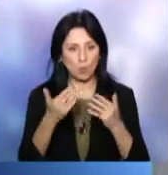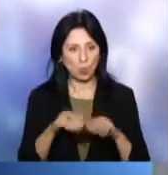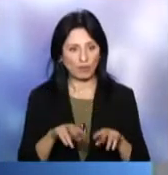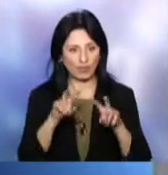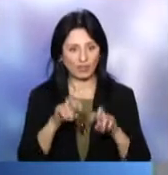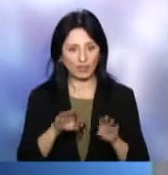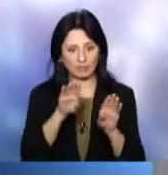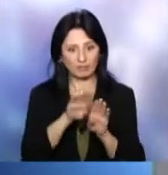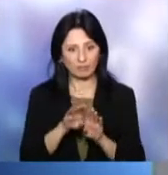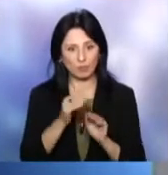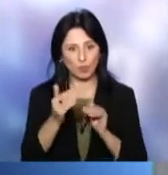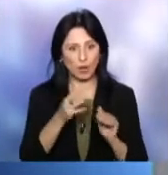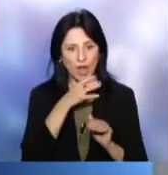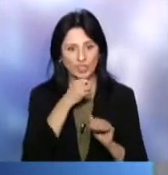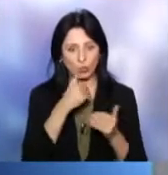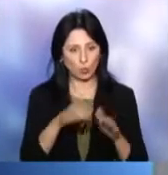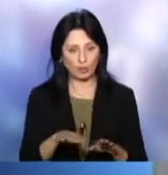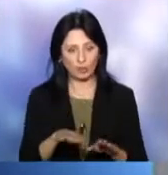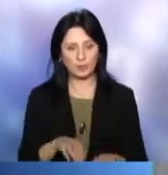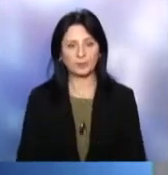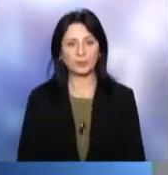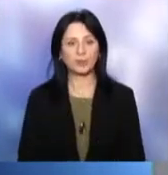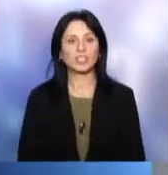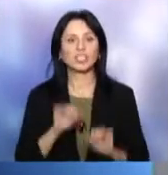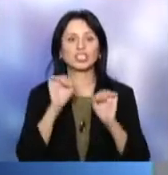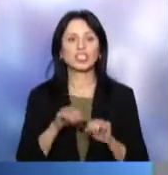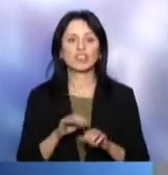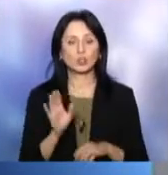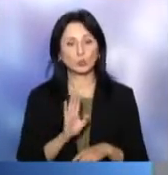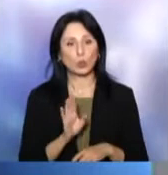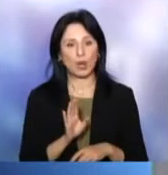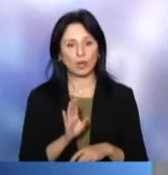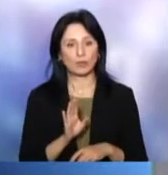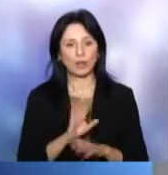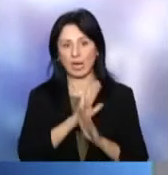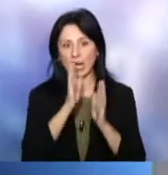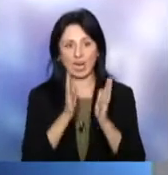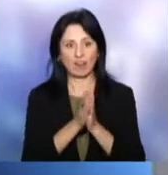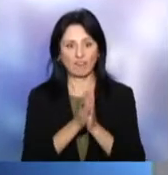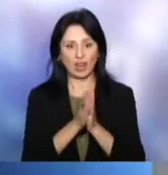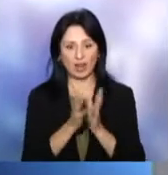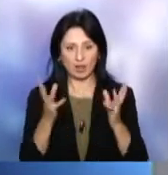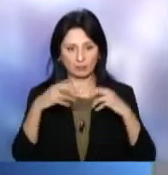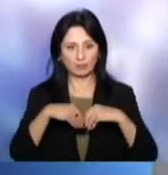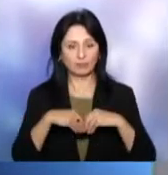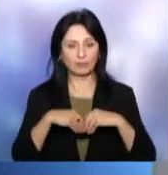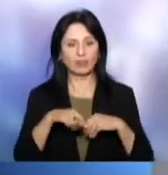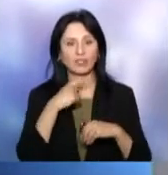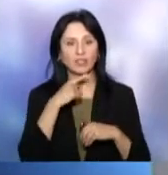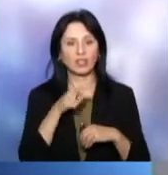პრობლემები მიუსადაგეთ სხვადასხვა ასაკობრივ კატეგორიას. შეგვიძლია თუ არა ყველა ამ ფაქტორის გათვალისწინებით, ახლა